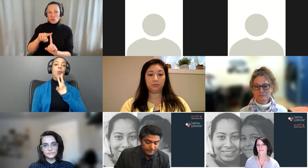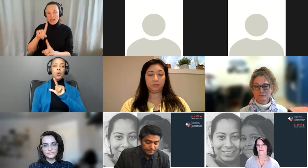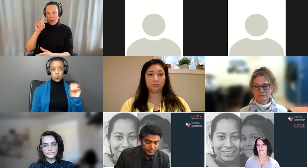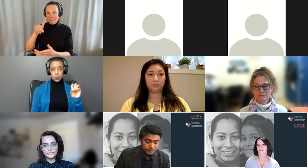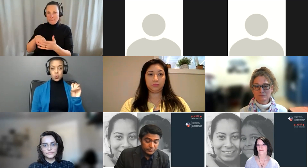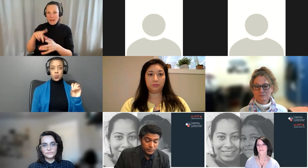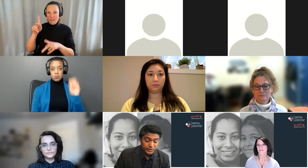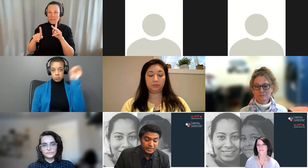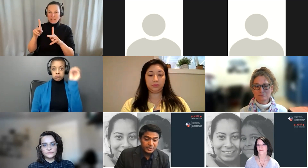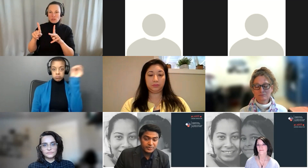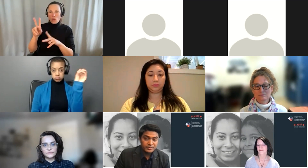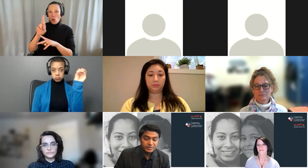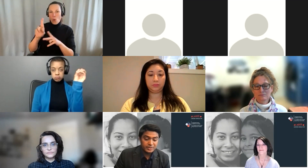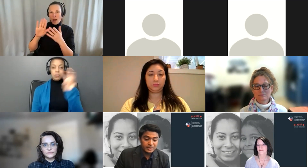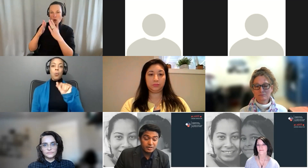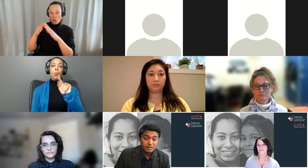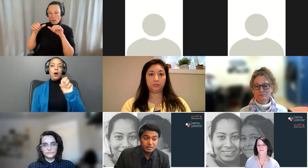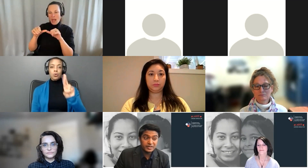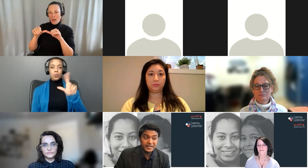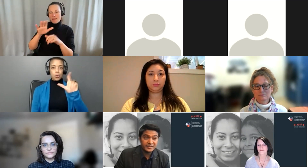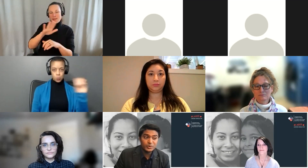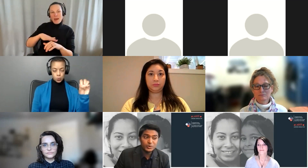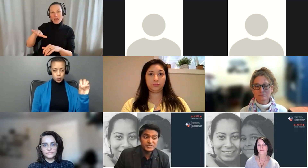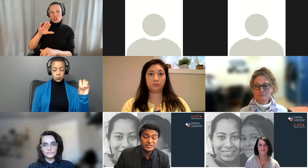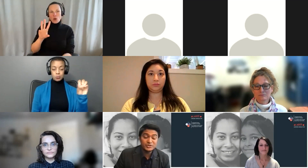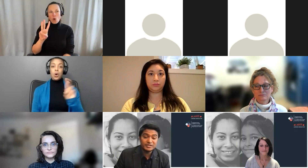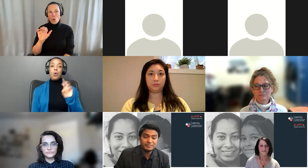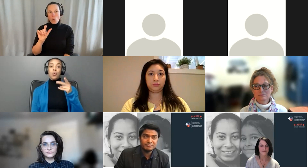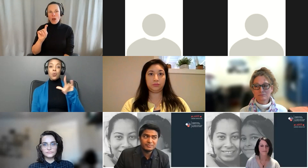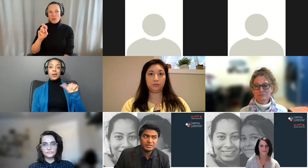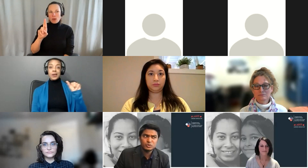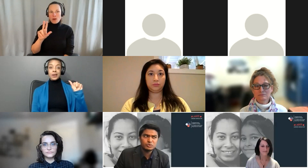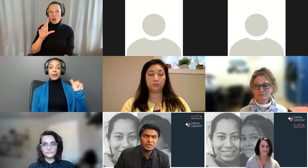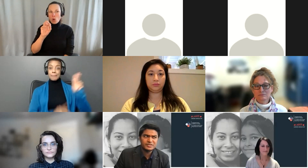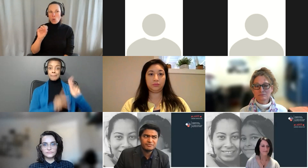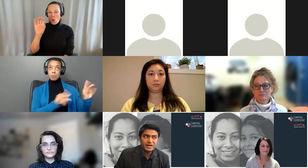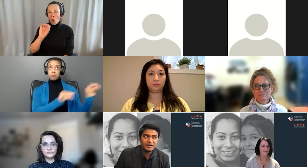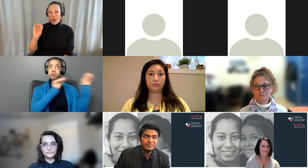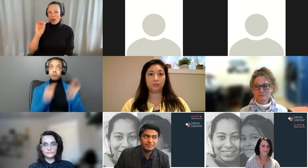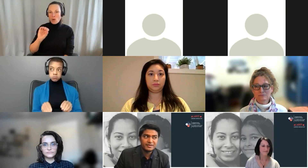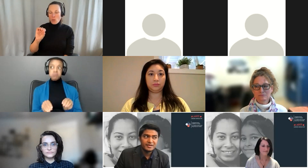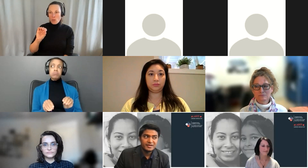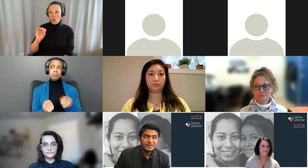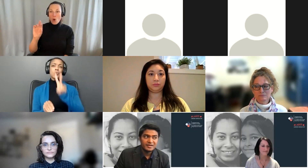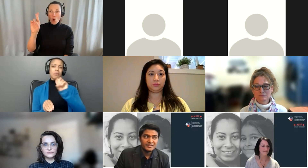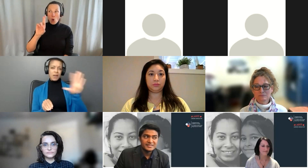Waterloo. Les Rohingyas, ils sont au Canada depuis